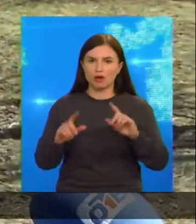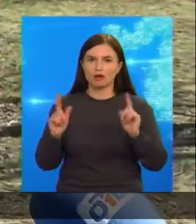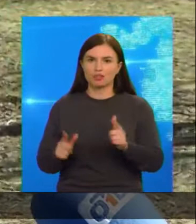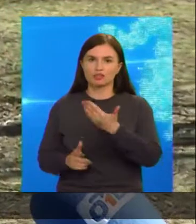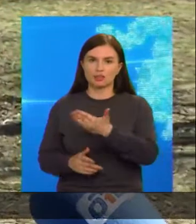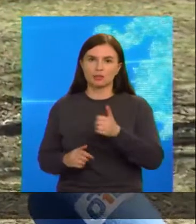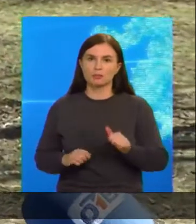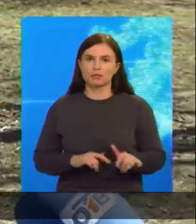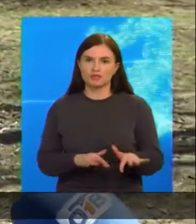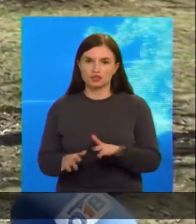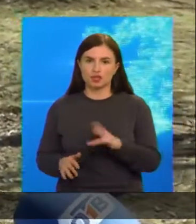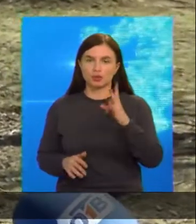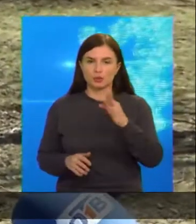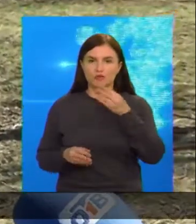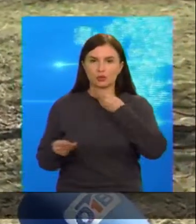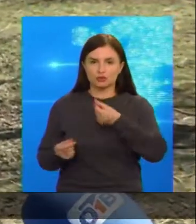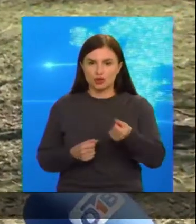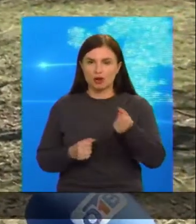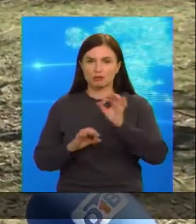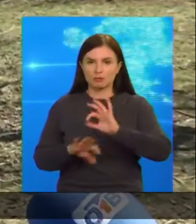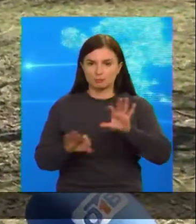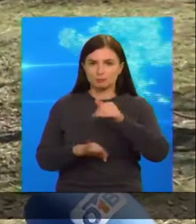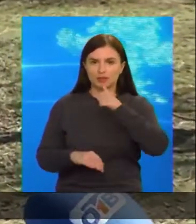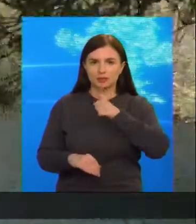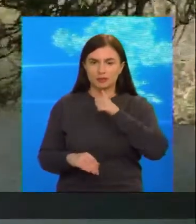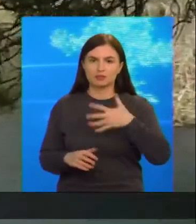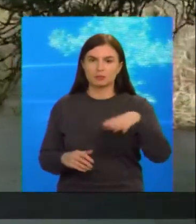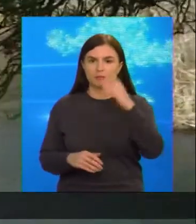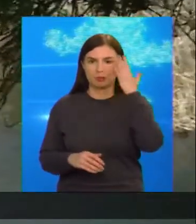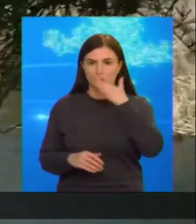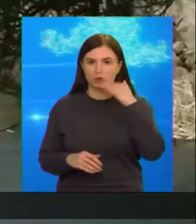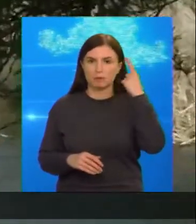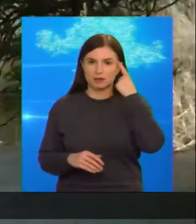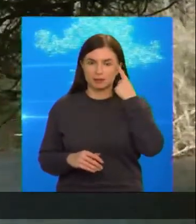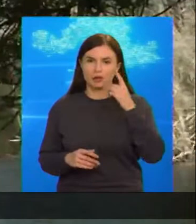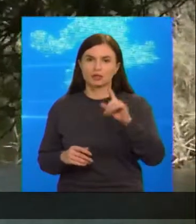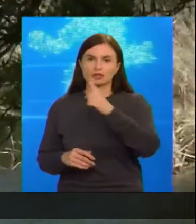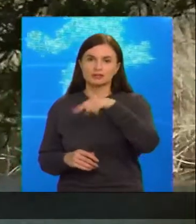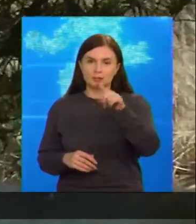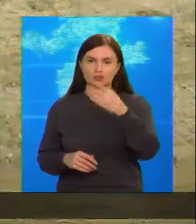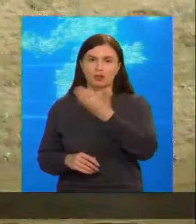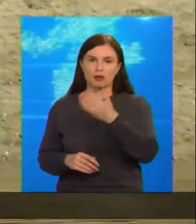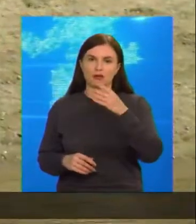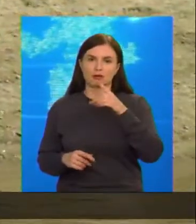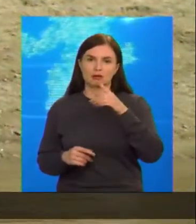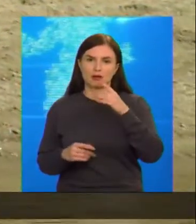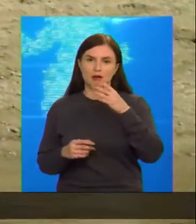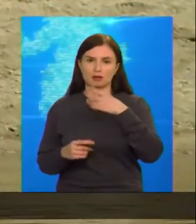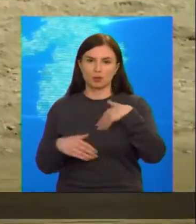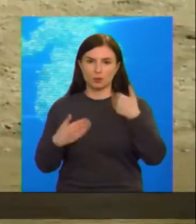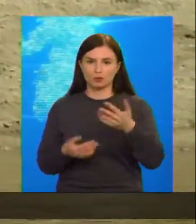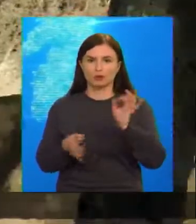Просто внушаем, пытаемся объяснить. Кстати, многие понимают. На замечания горожане реагируют адекватно, в споры не